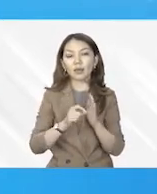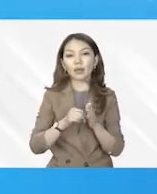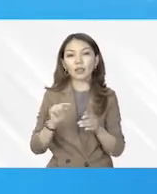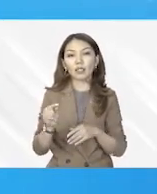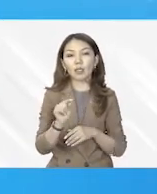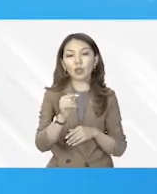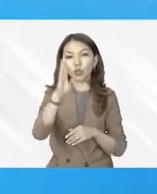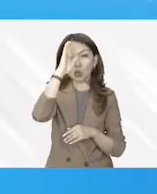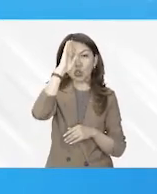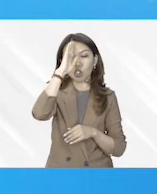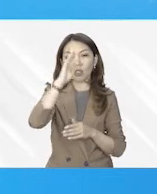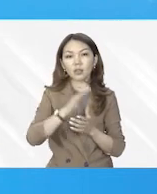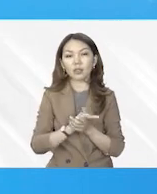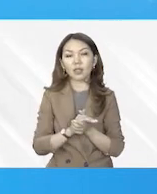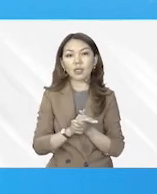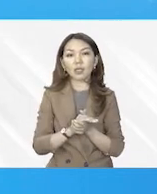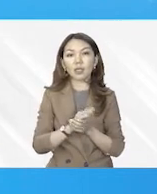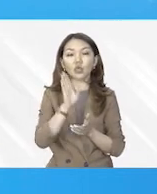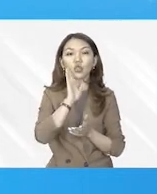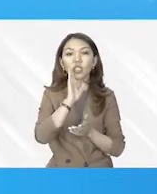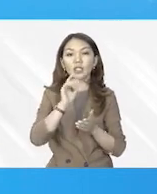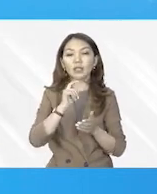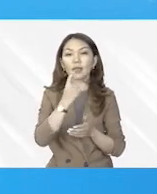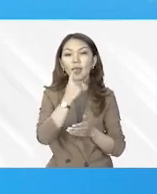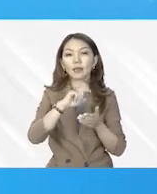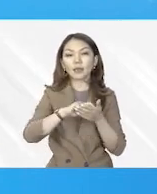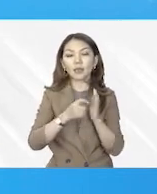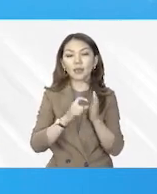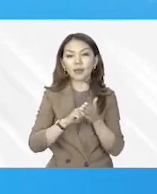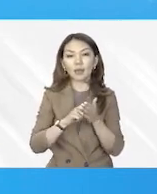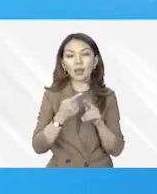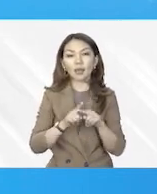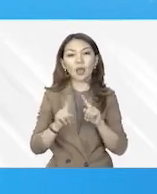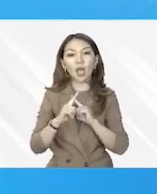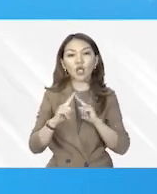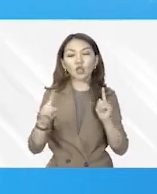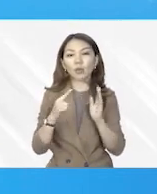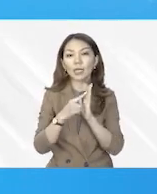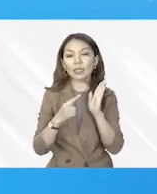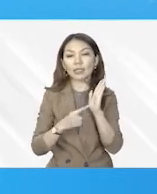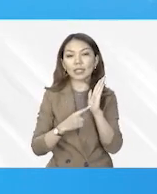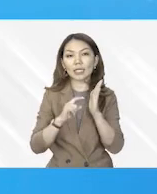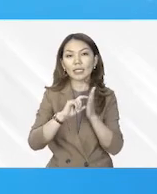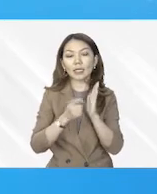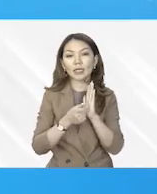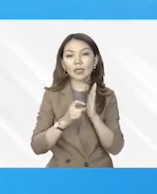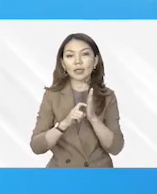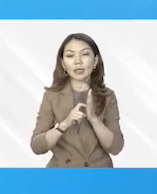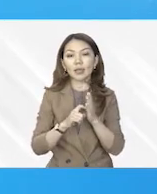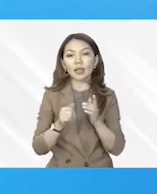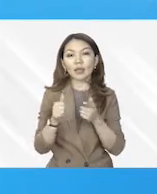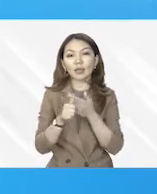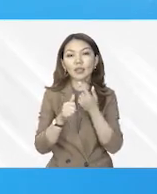Сперматозоиды у мужчин и яйцеклетки у женщин. Это особое деление клеток называется